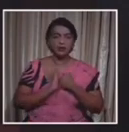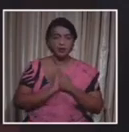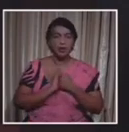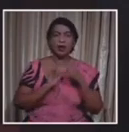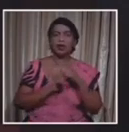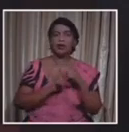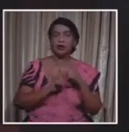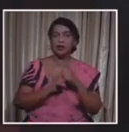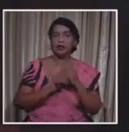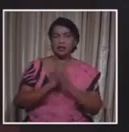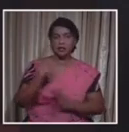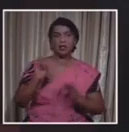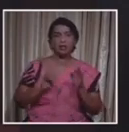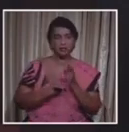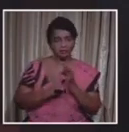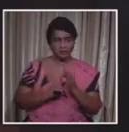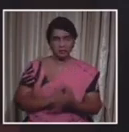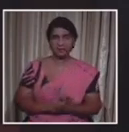Alahapperuma Mathithumani.